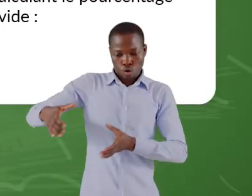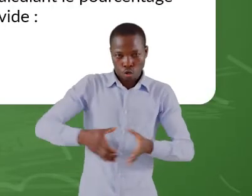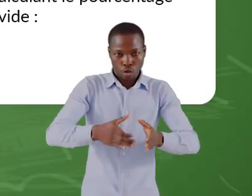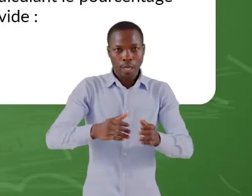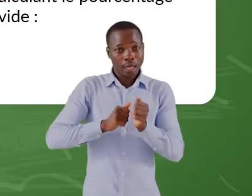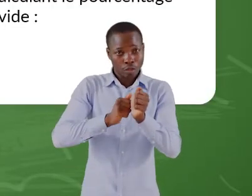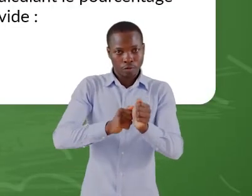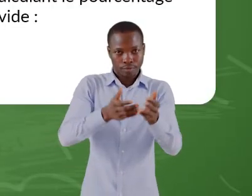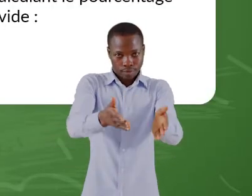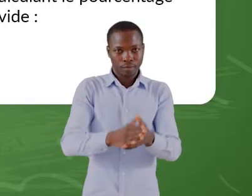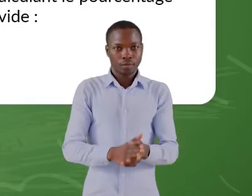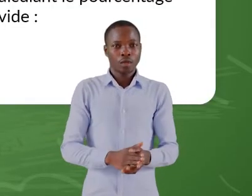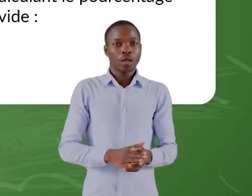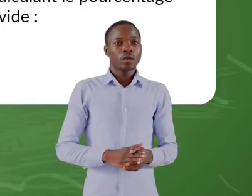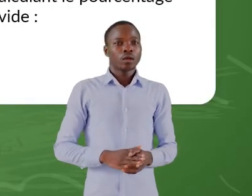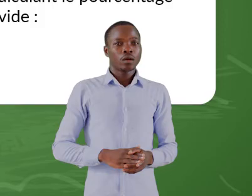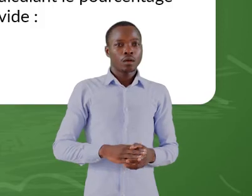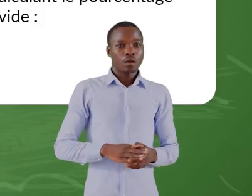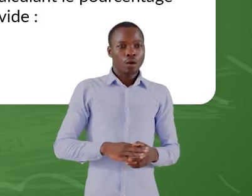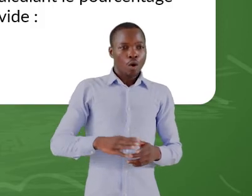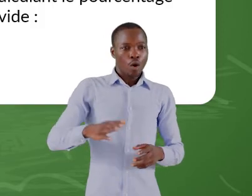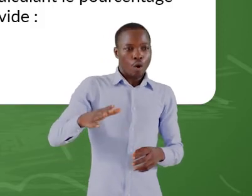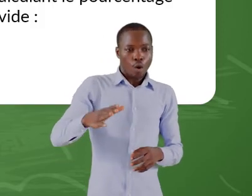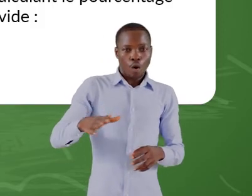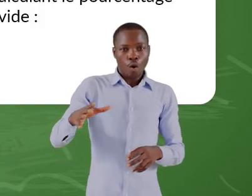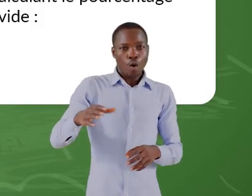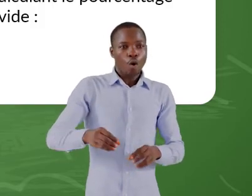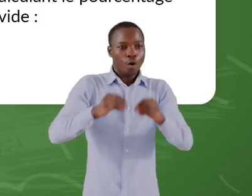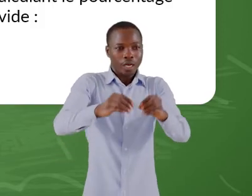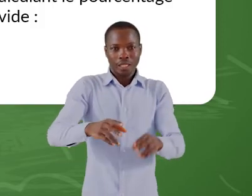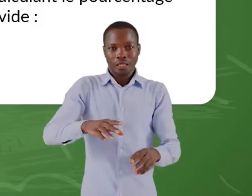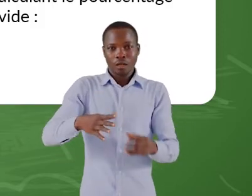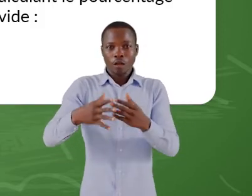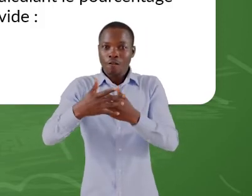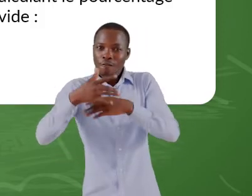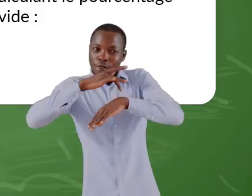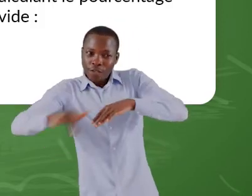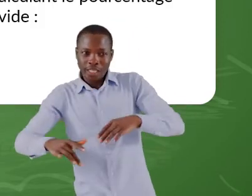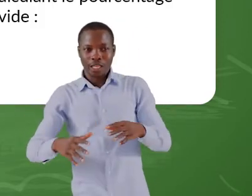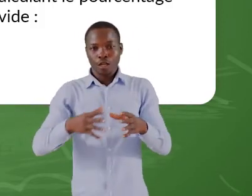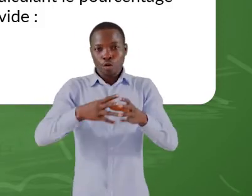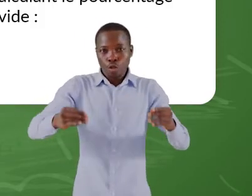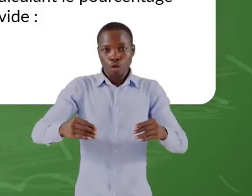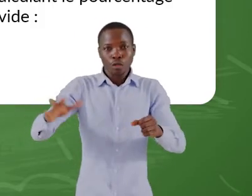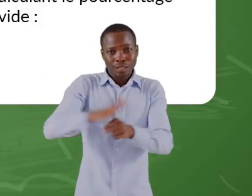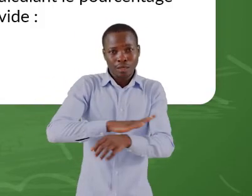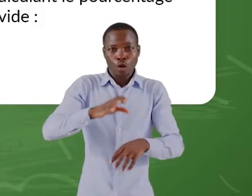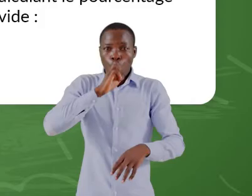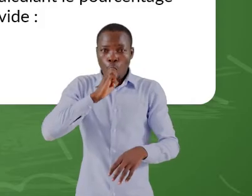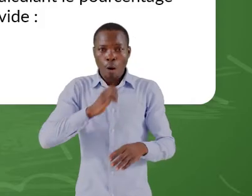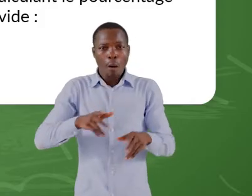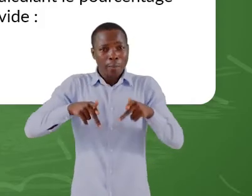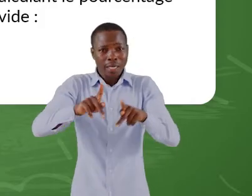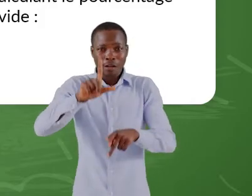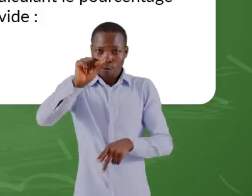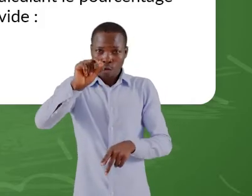laisse égoutter le sol saturé d'eau pendant 20 à 30 minutes. On pèse à